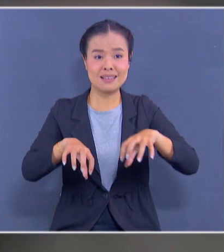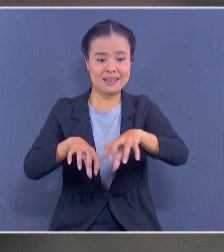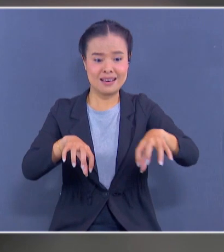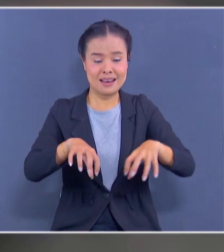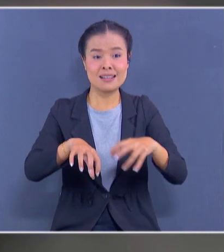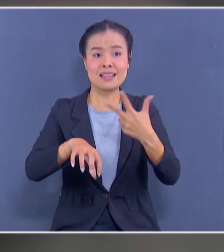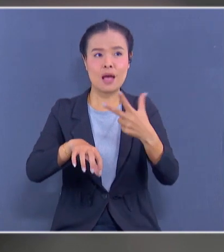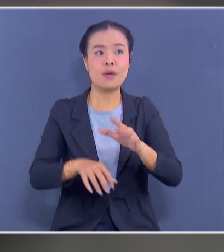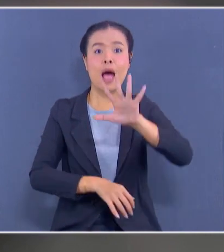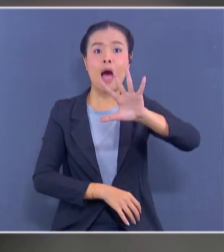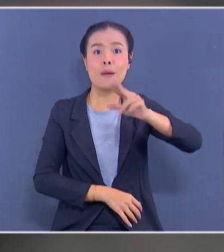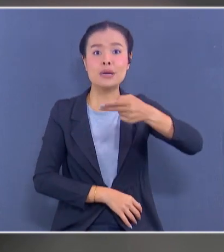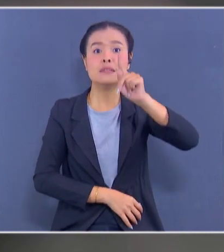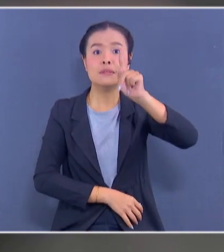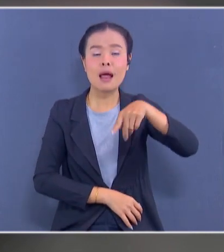ละ